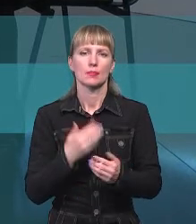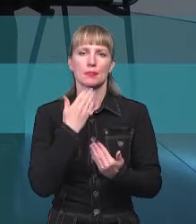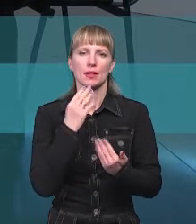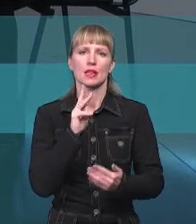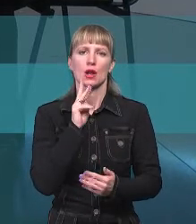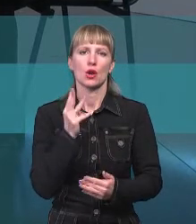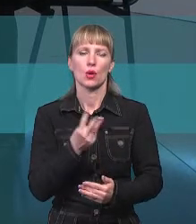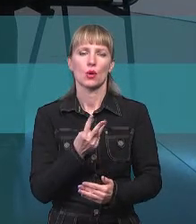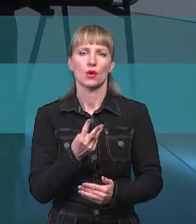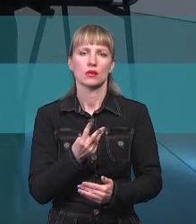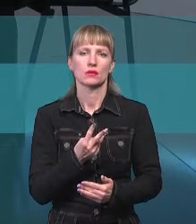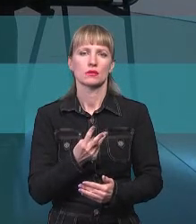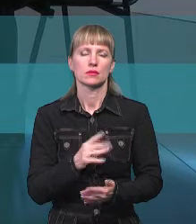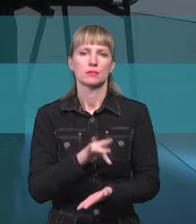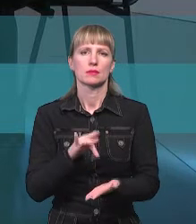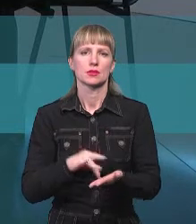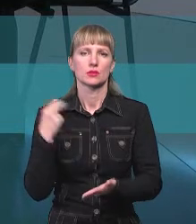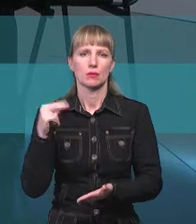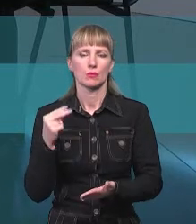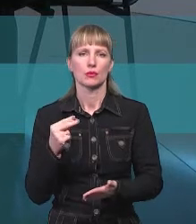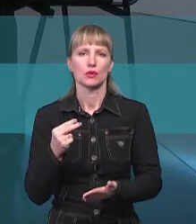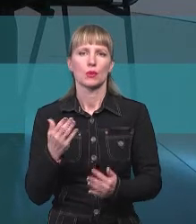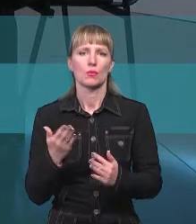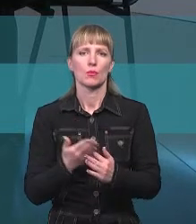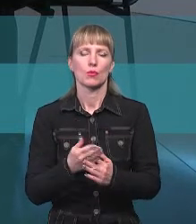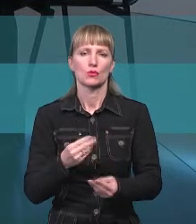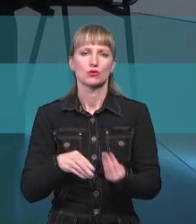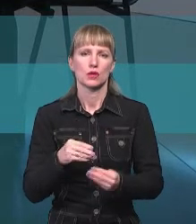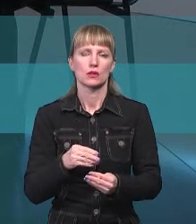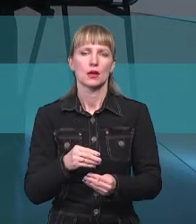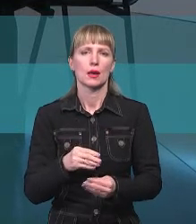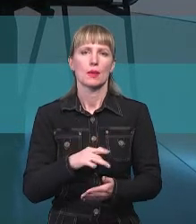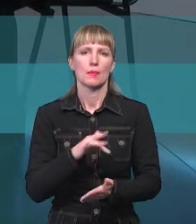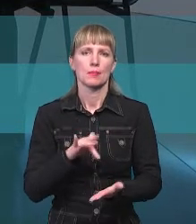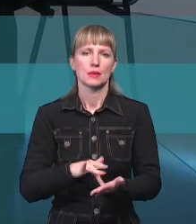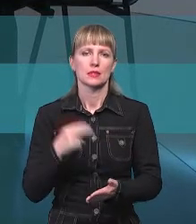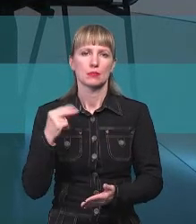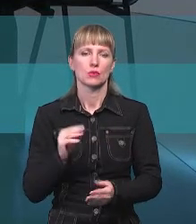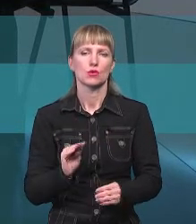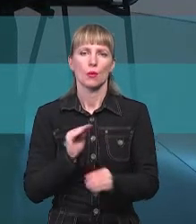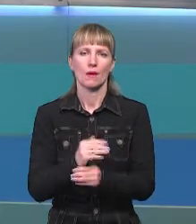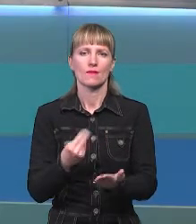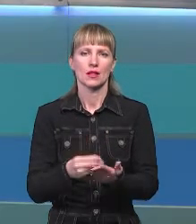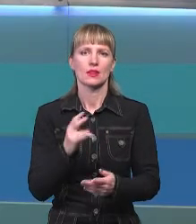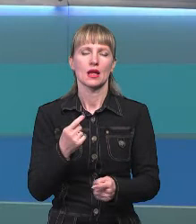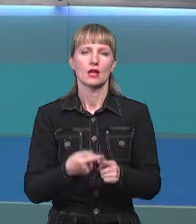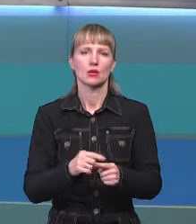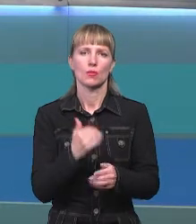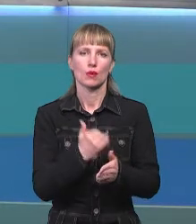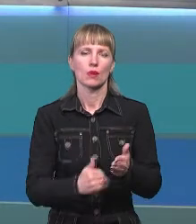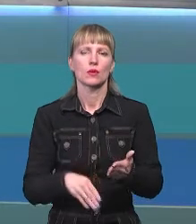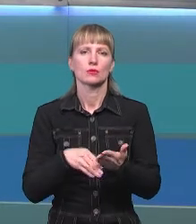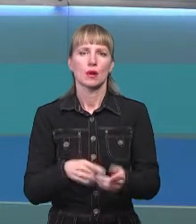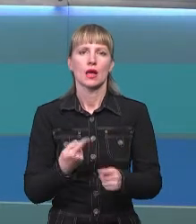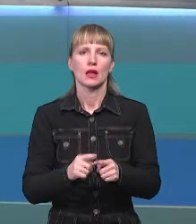роки місто Запоріжжя, бюджет міста Запоріжжя збільшив фінансування на цю програму. І зараз за